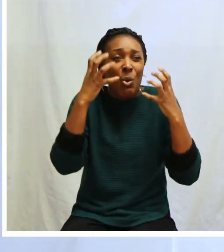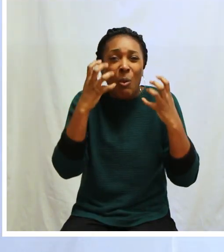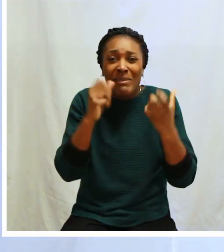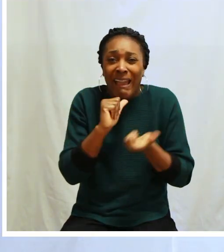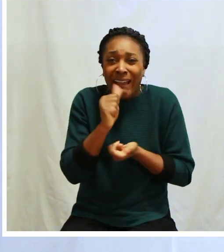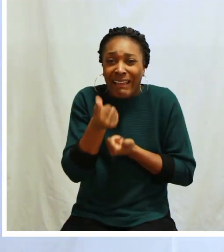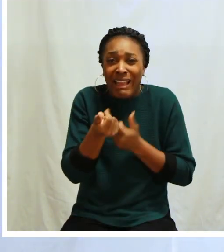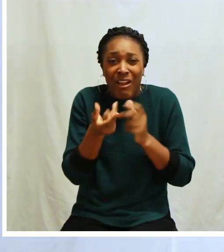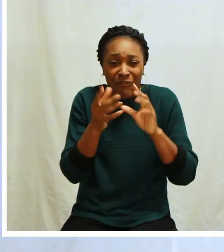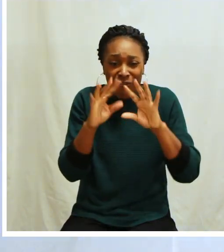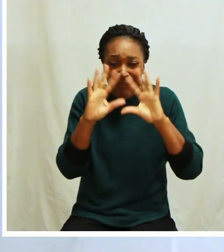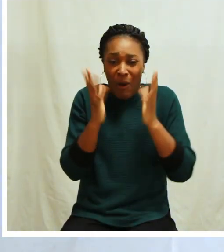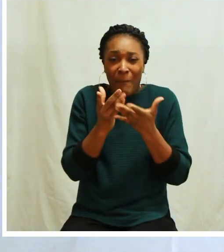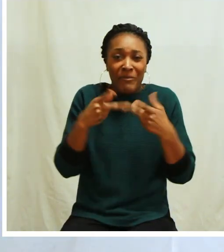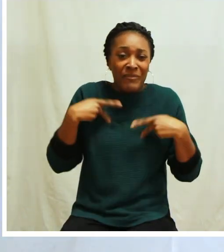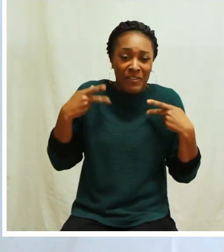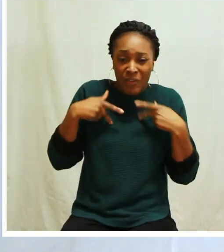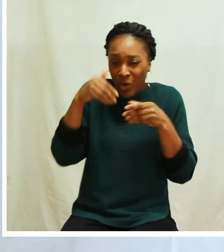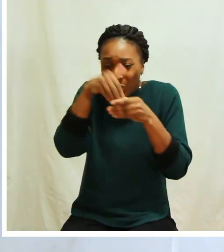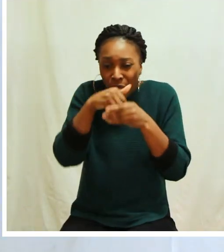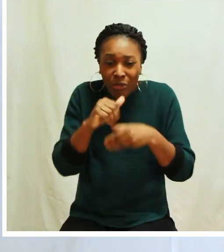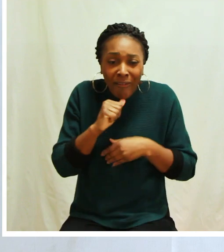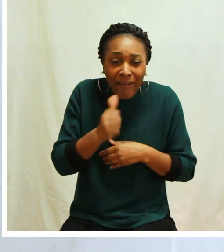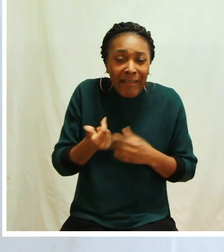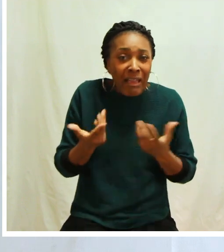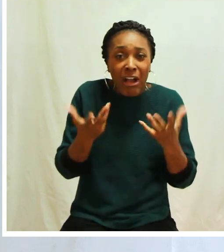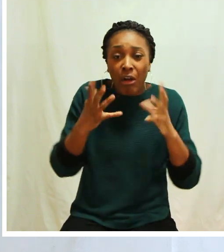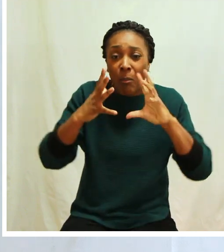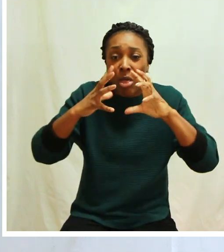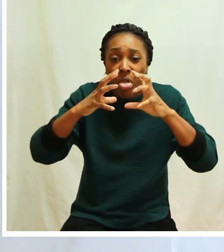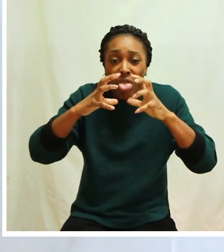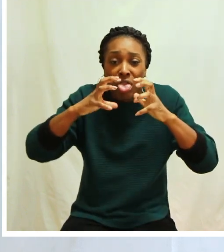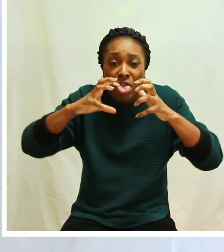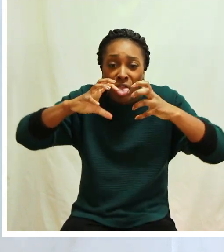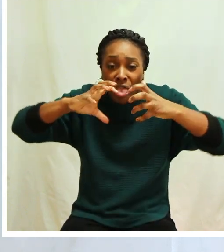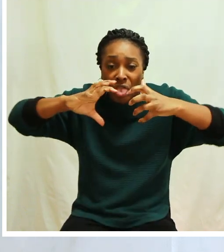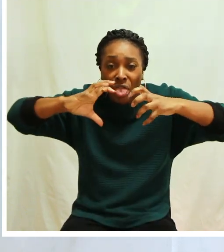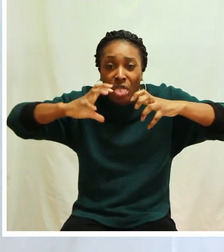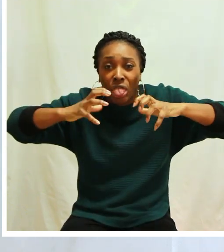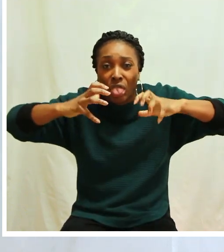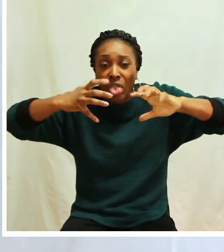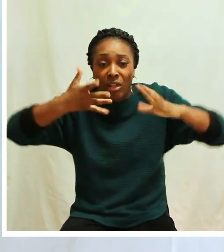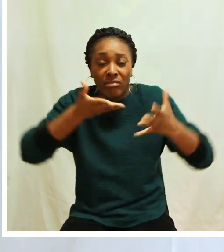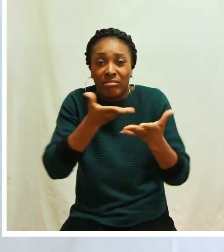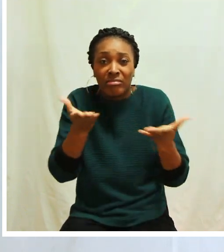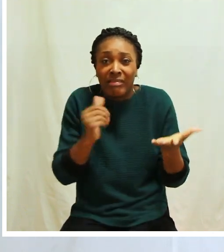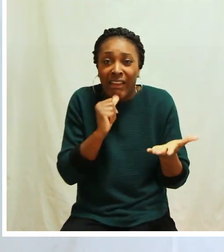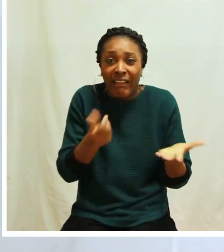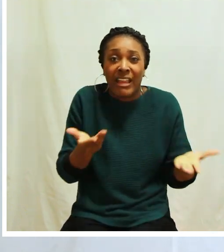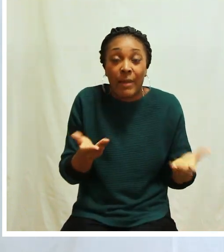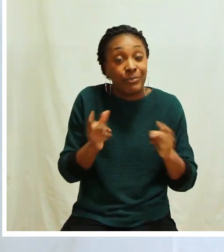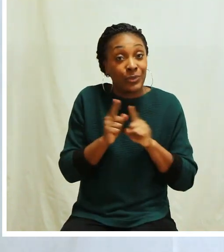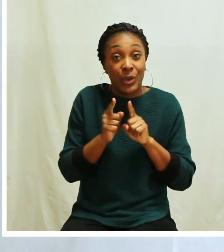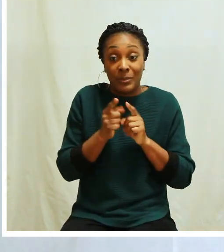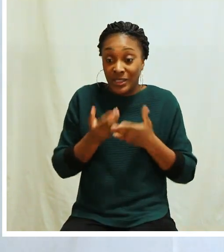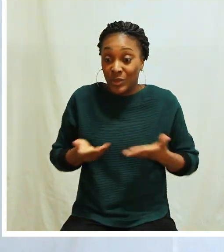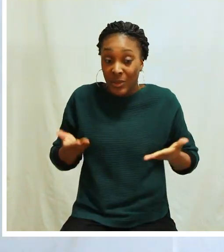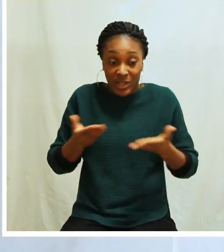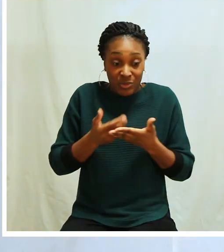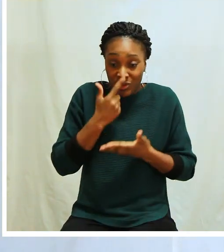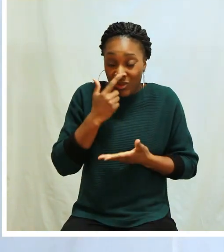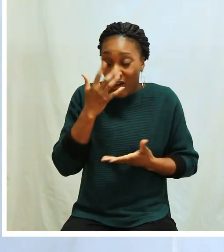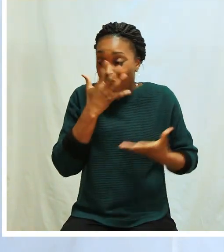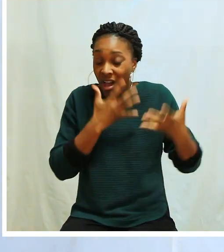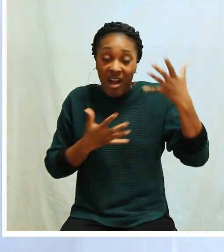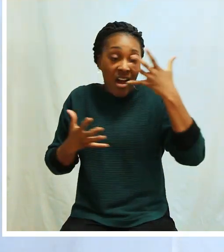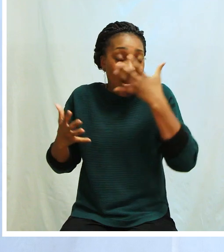chose dont on se dit il n'y a pas de vie en fait. Il n'y a rien qui va pouvoir ressortir de cette situation-là. C'est une impossibilité. C'est peut-être